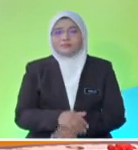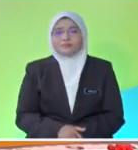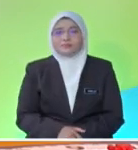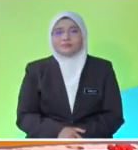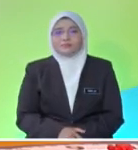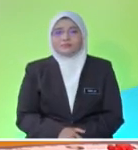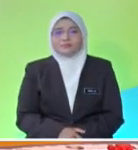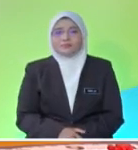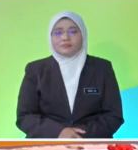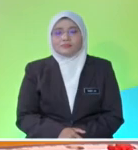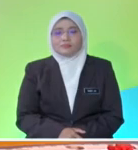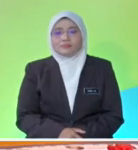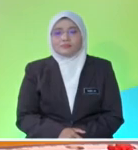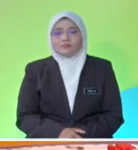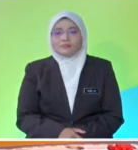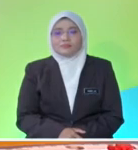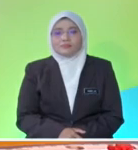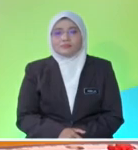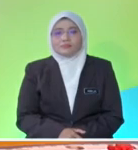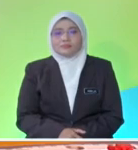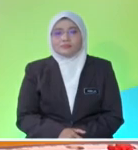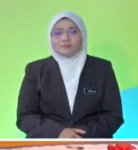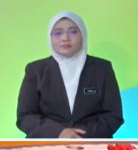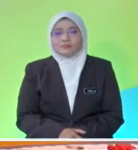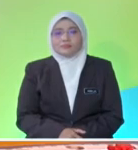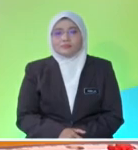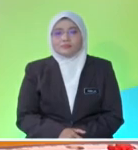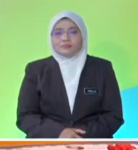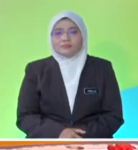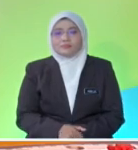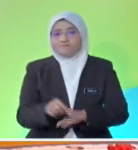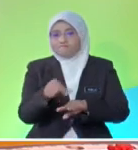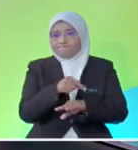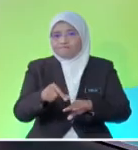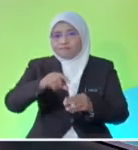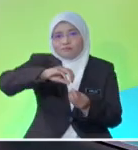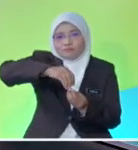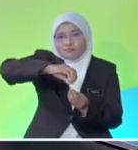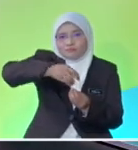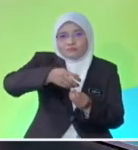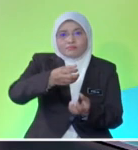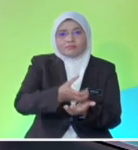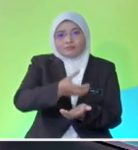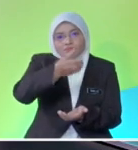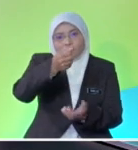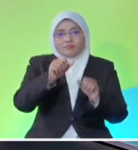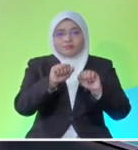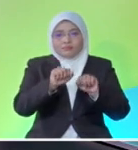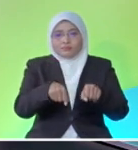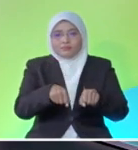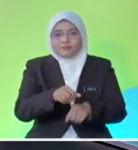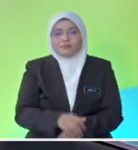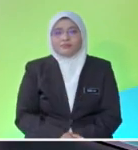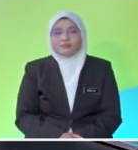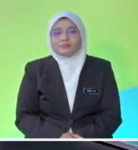pakai. Betul. Penutup botol pun boleh sebenarnya. Boleh ke cikgu? Boleh guna penutup lebih botol jimat juga. Lah cikgu. Betul, jimat sangat. Untuk muka